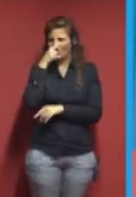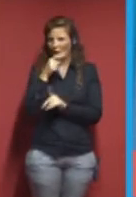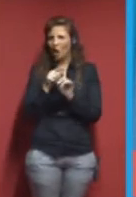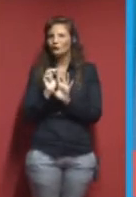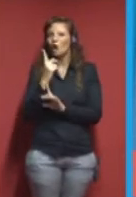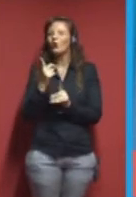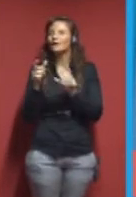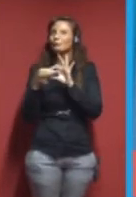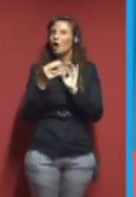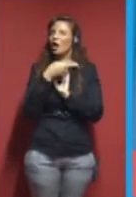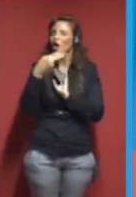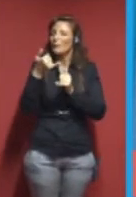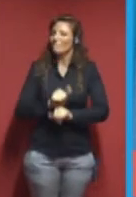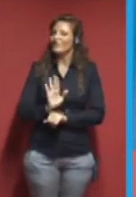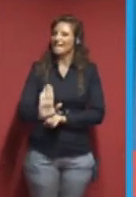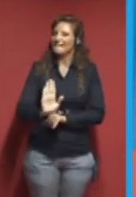nome di tua figlia